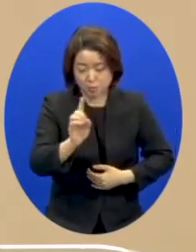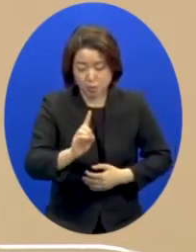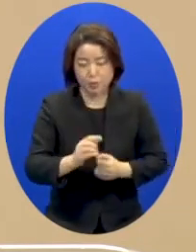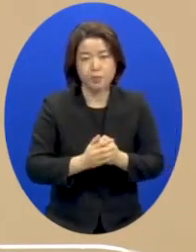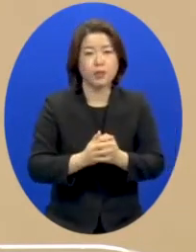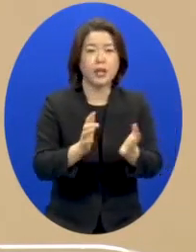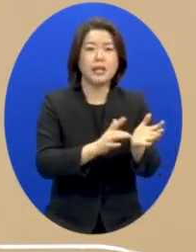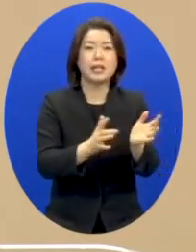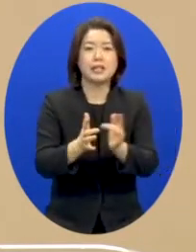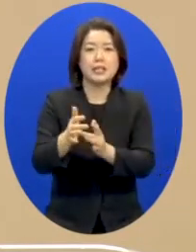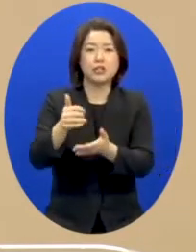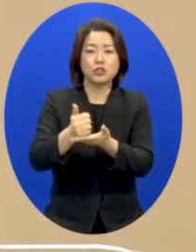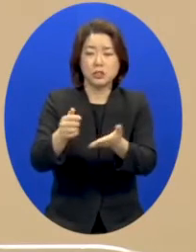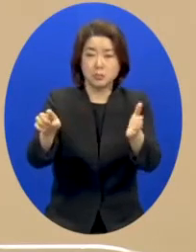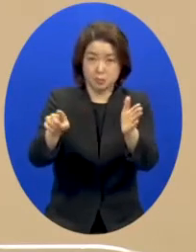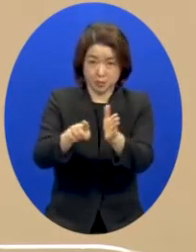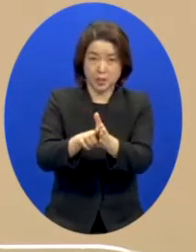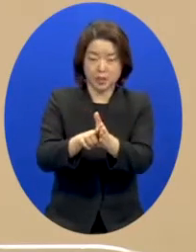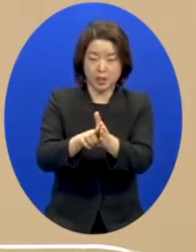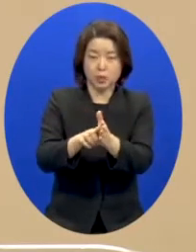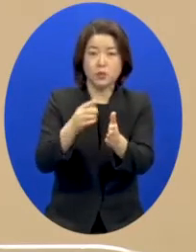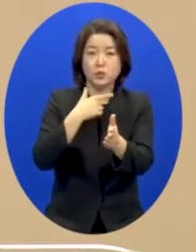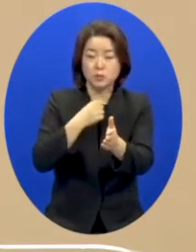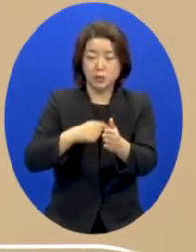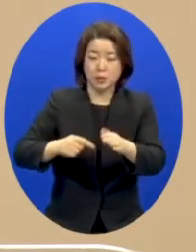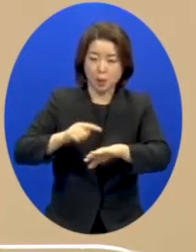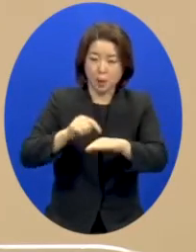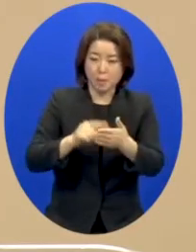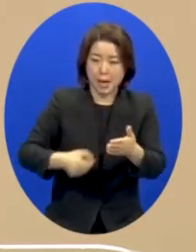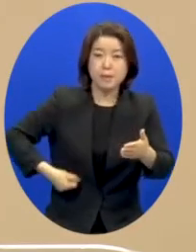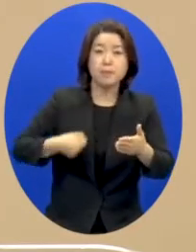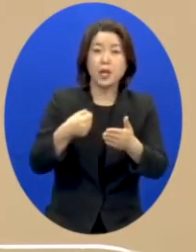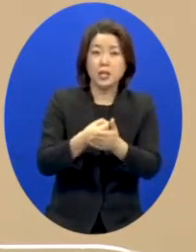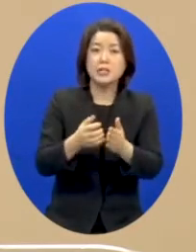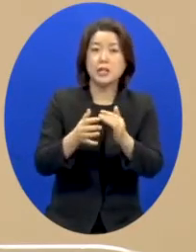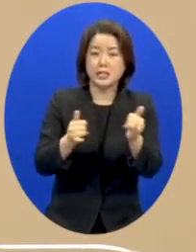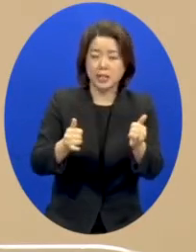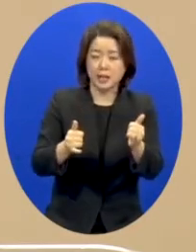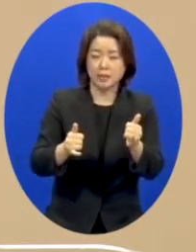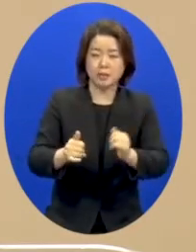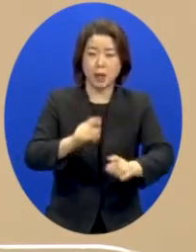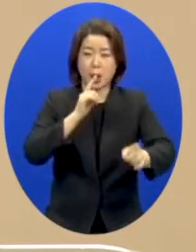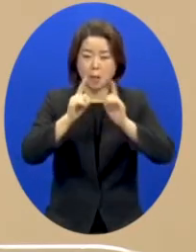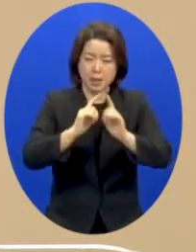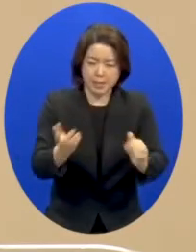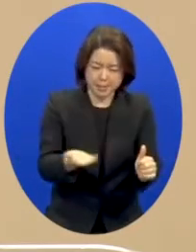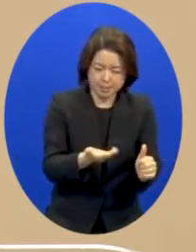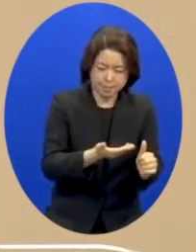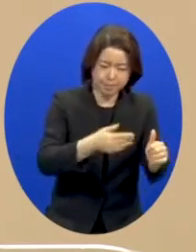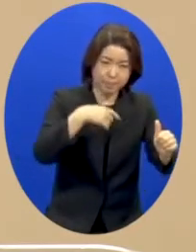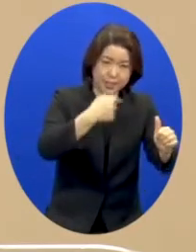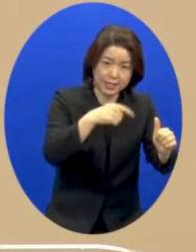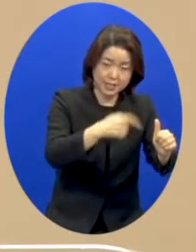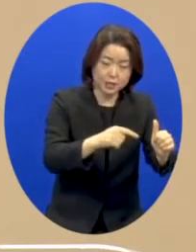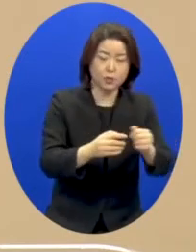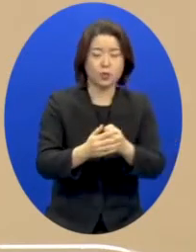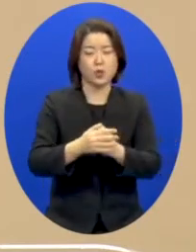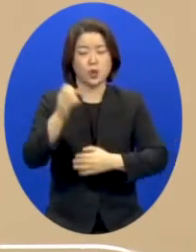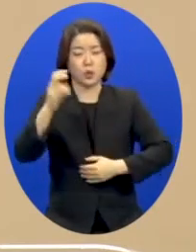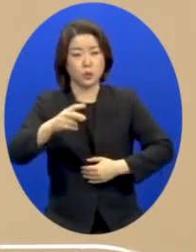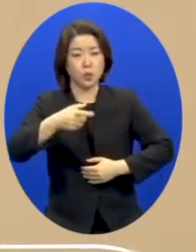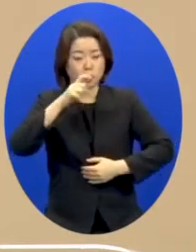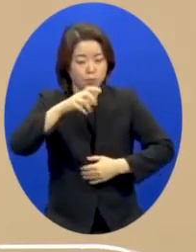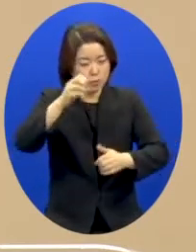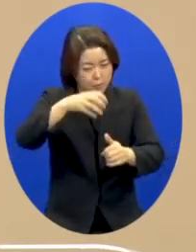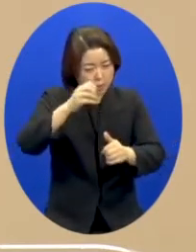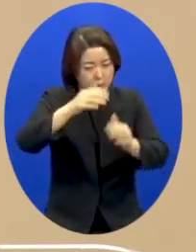예수를 믿겠다고 그렇게 마음에 작정한 이들을 말씀으로 양육하여 세례를 받아야만